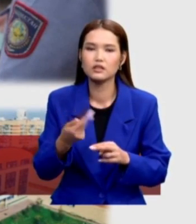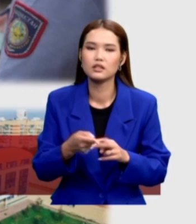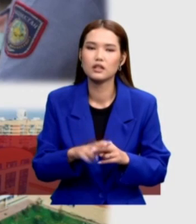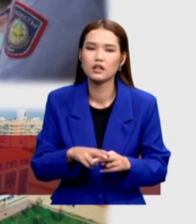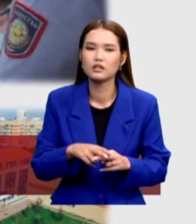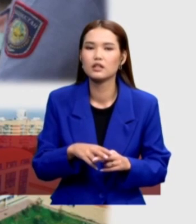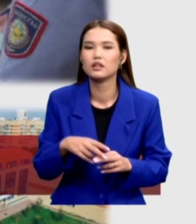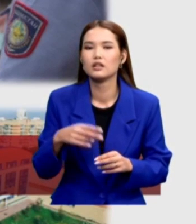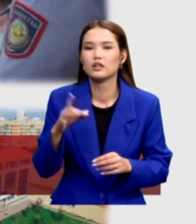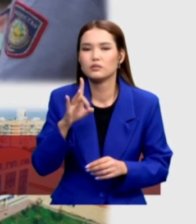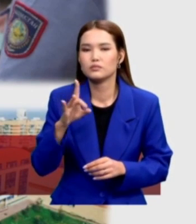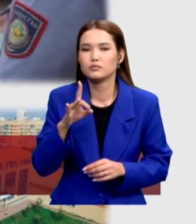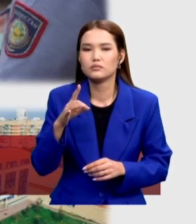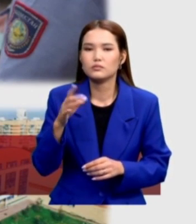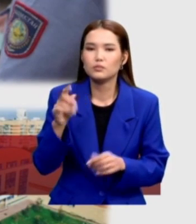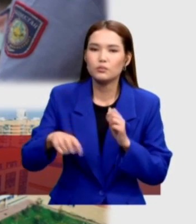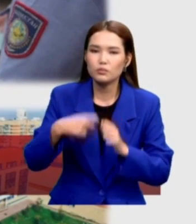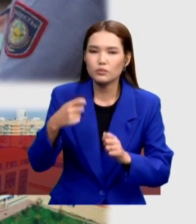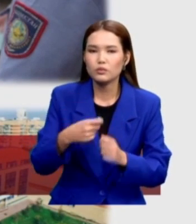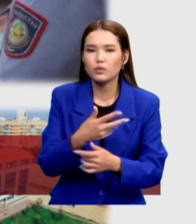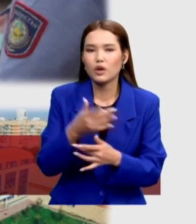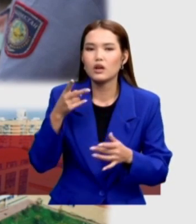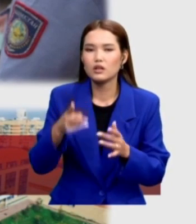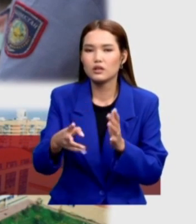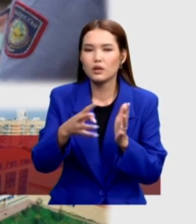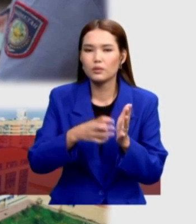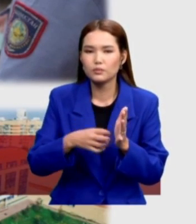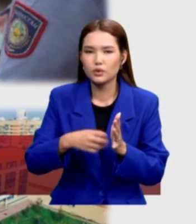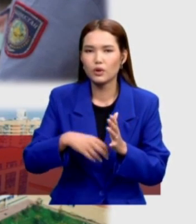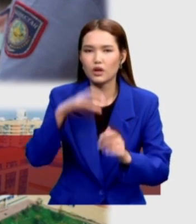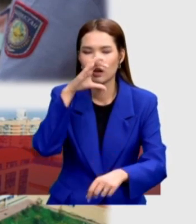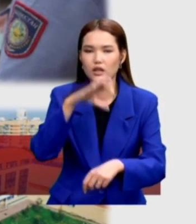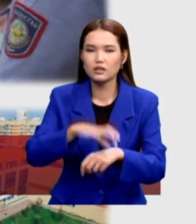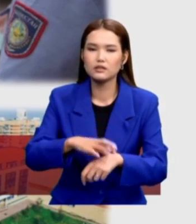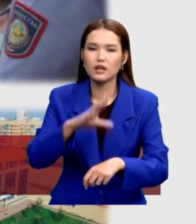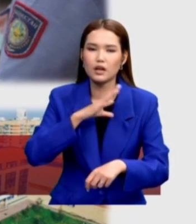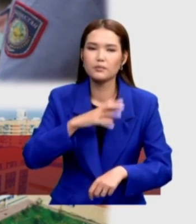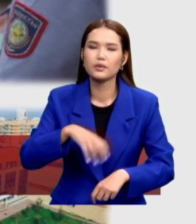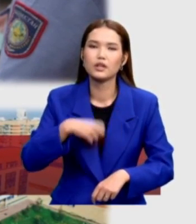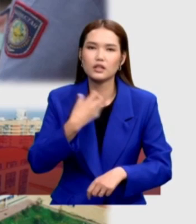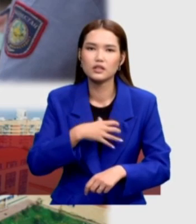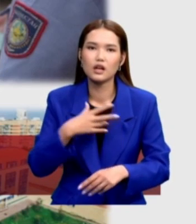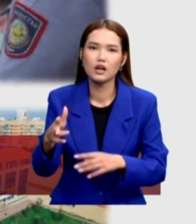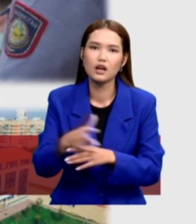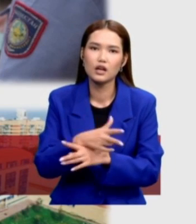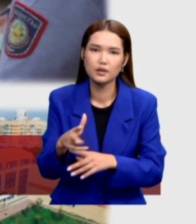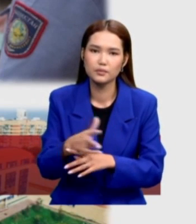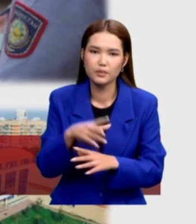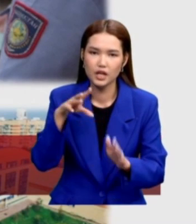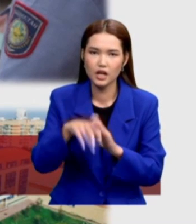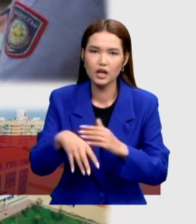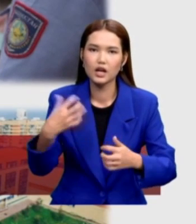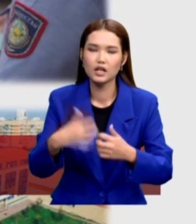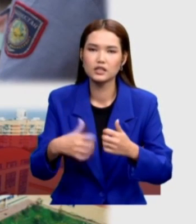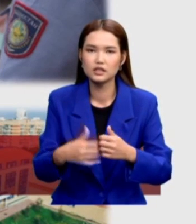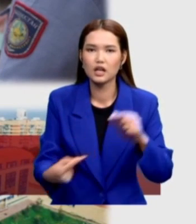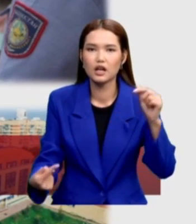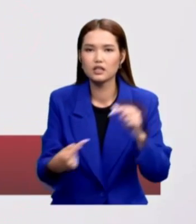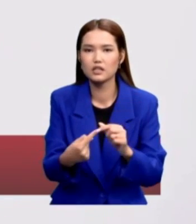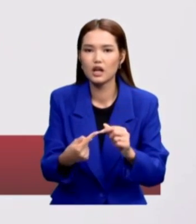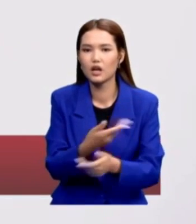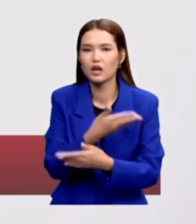Нәтижелері бойынша 2900 объектінде бұзушылықтар анықталды. Бұл негізінде бейнебақылау жүйелерінің стандарттарға сәйкес